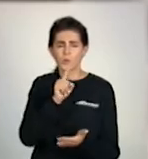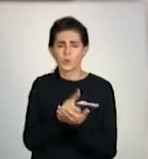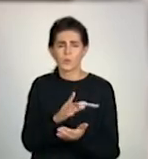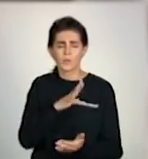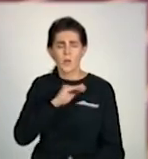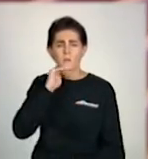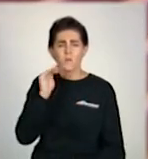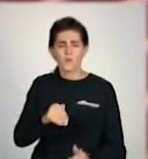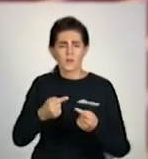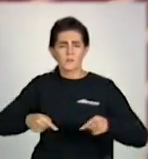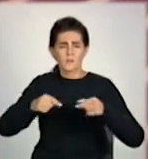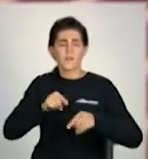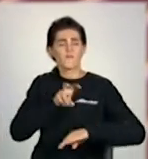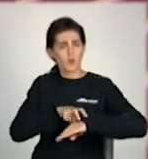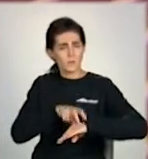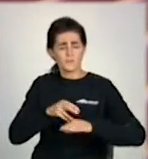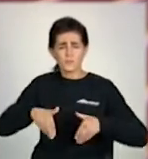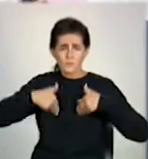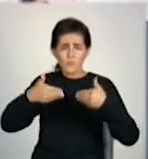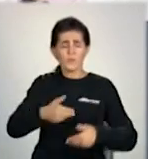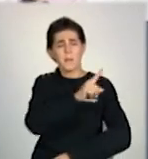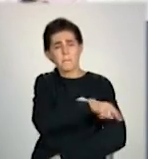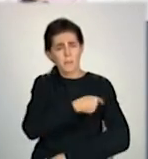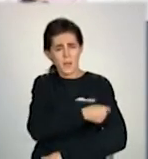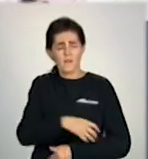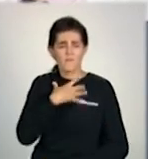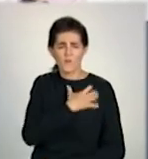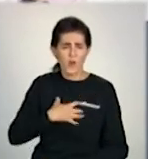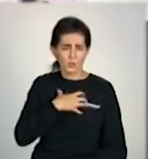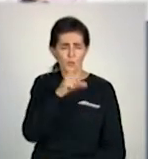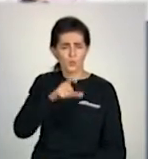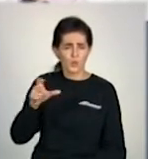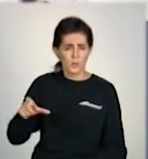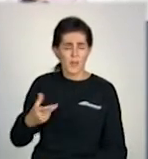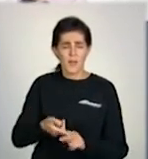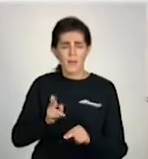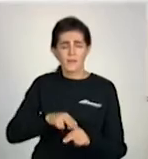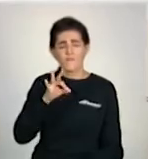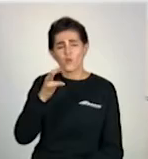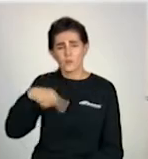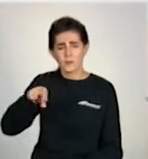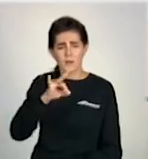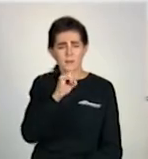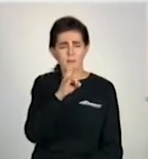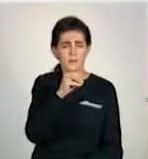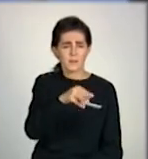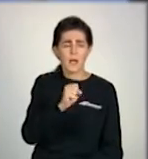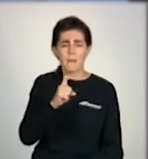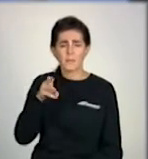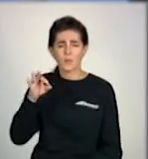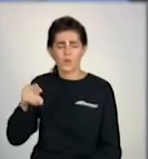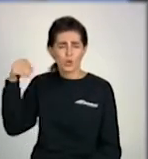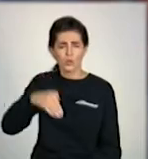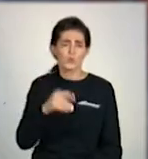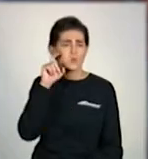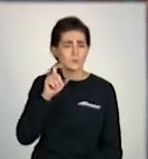на професіоналізм лікарів. Поради від медиків надважливі для людей. І завдяки фонду Ріната Ахметова тисячі українців